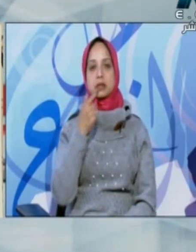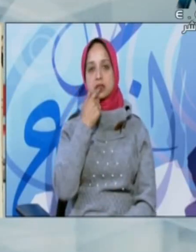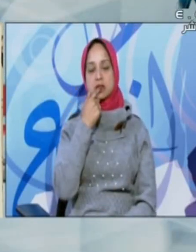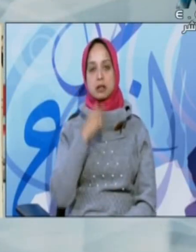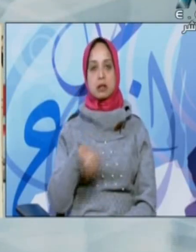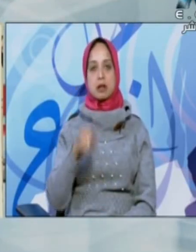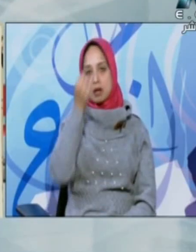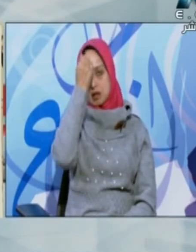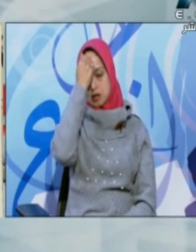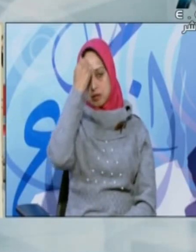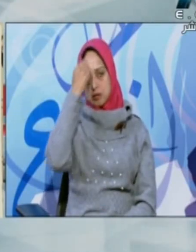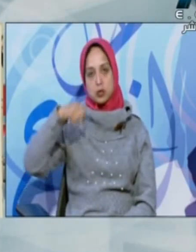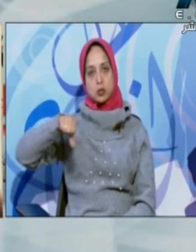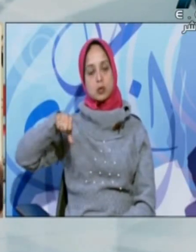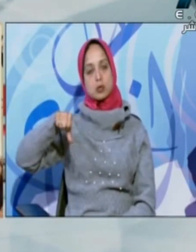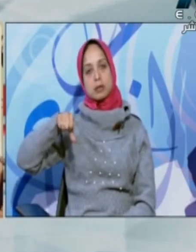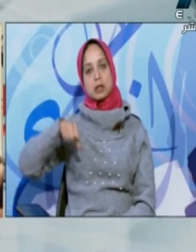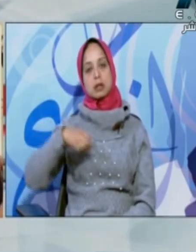4 فبراير 1942.